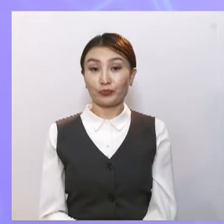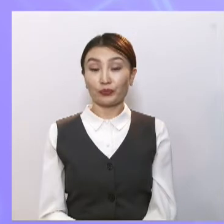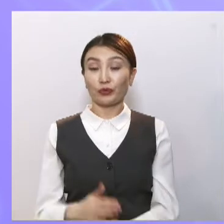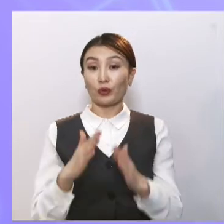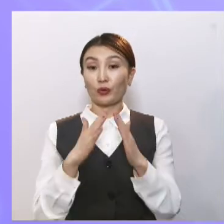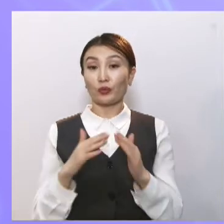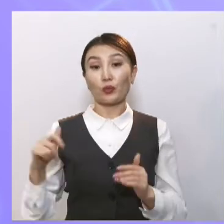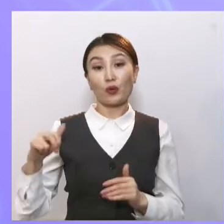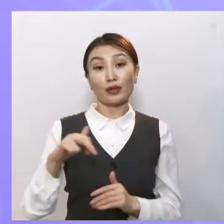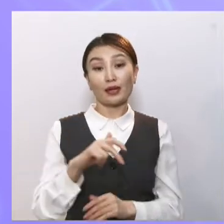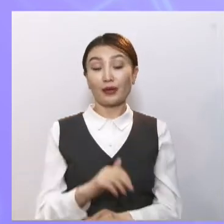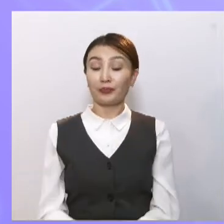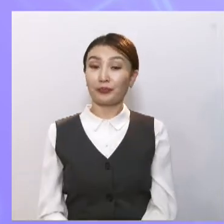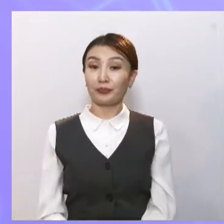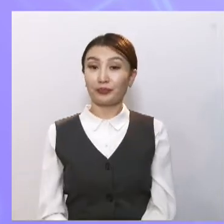Үйгө келем.